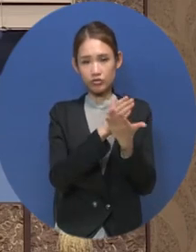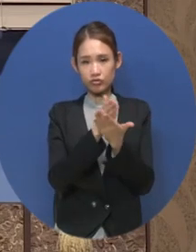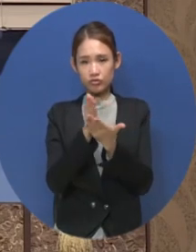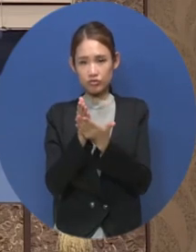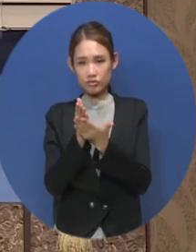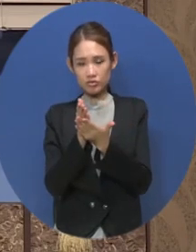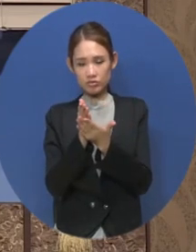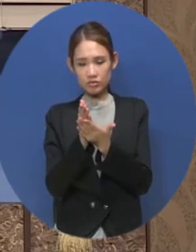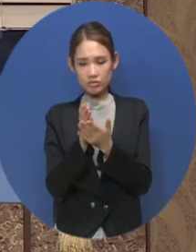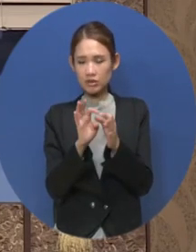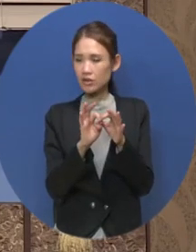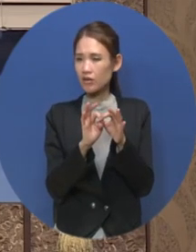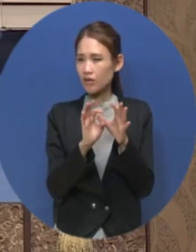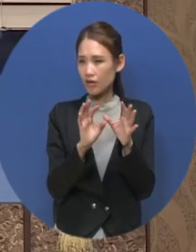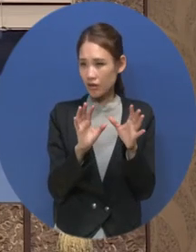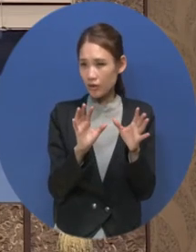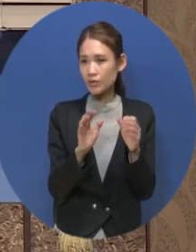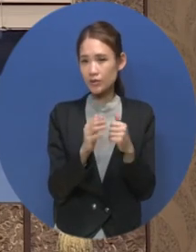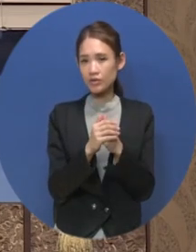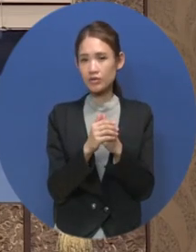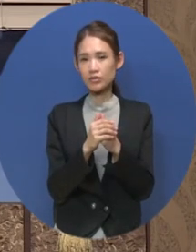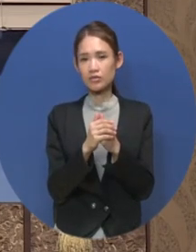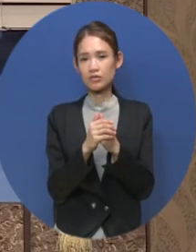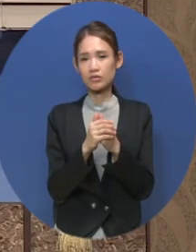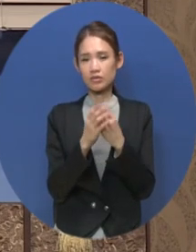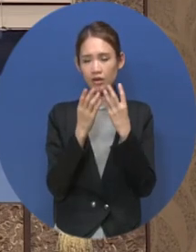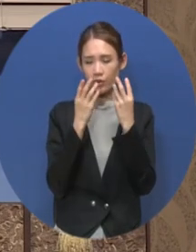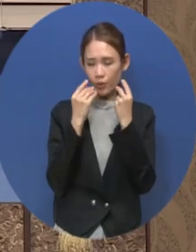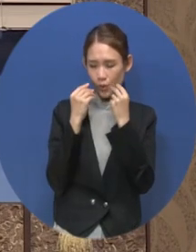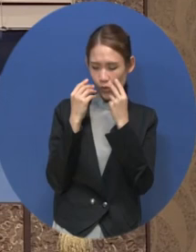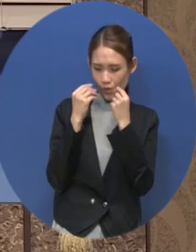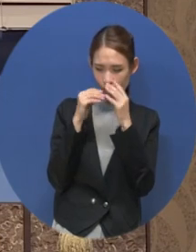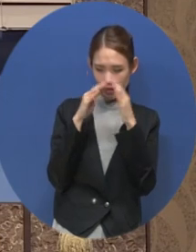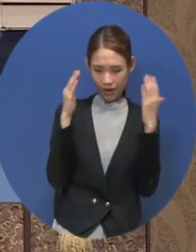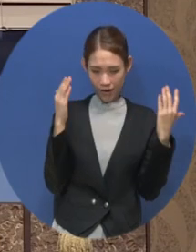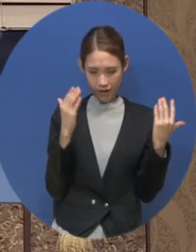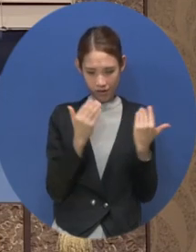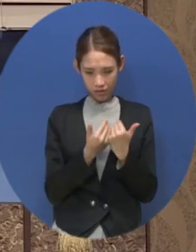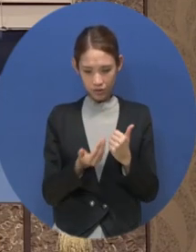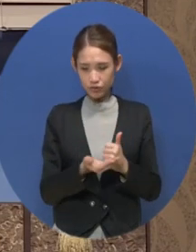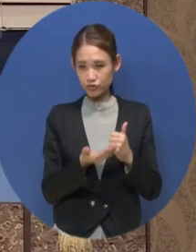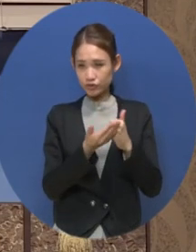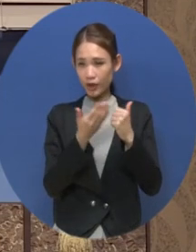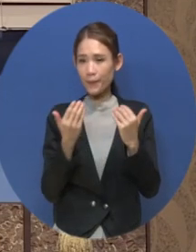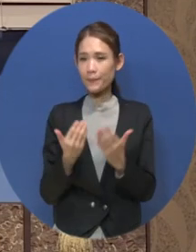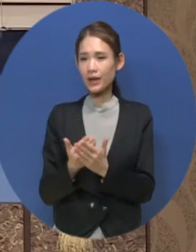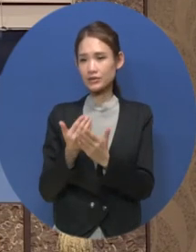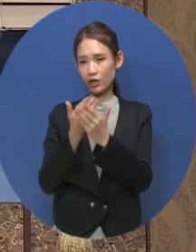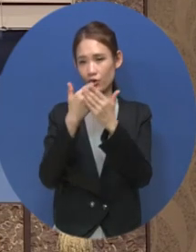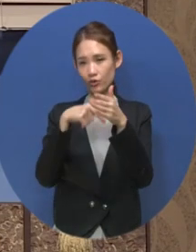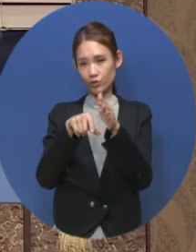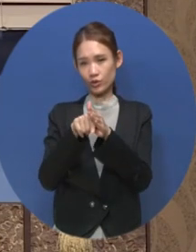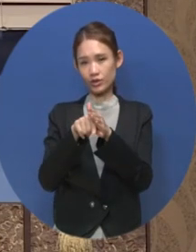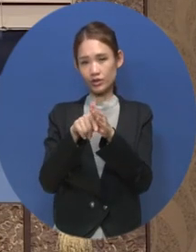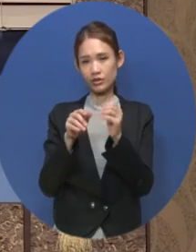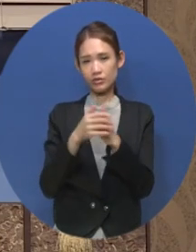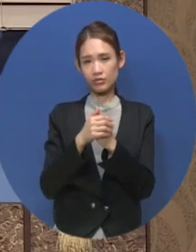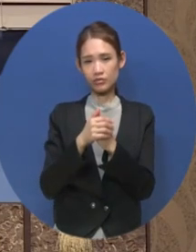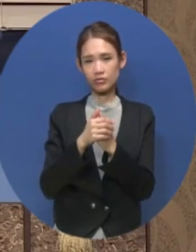종목에 치우치지 않고 예, 골고루 이렇게 다 육성 발전될 수 있도록 이런